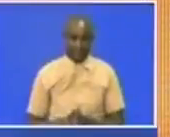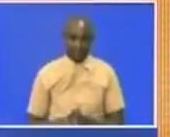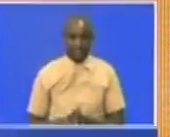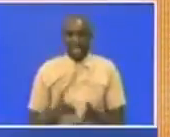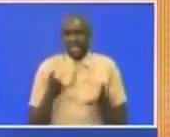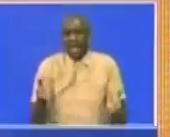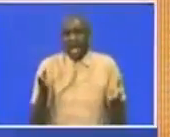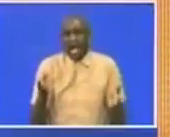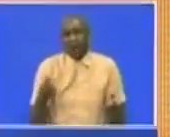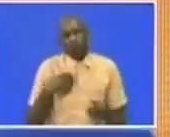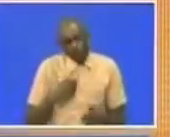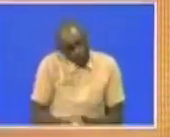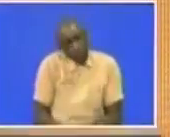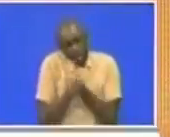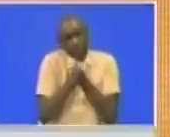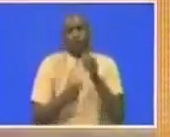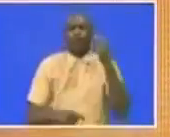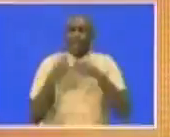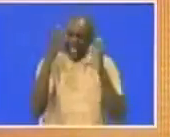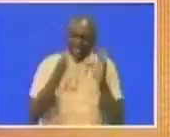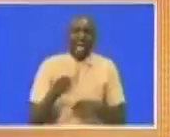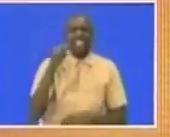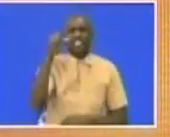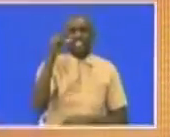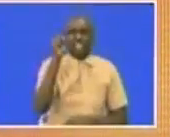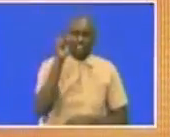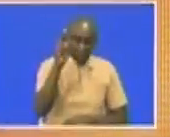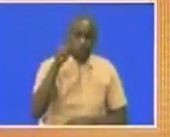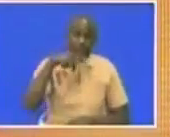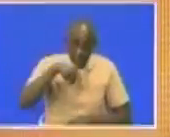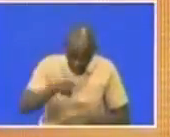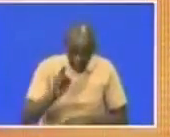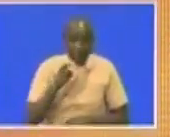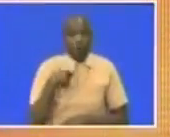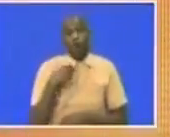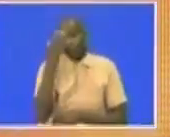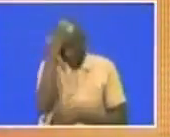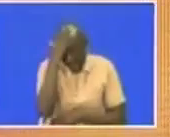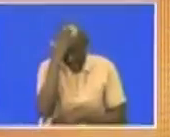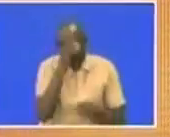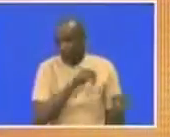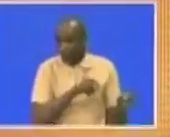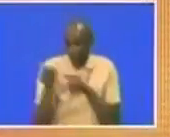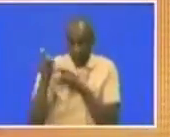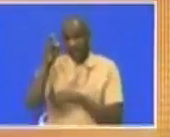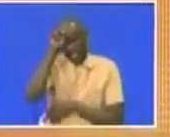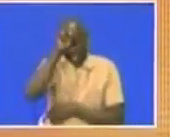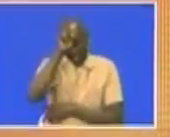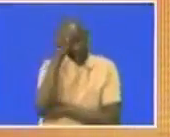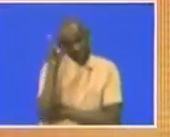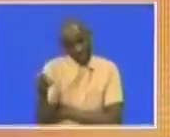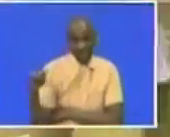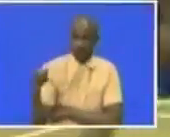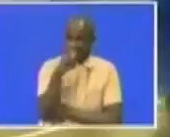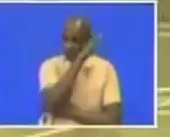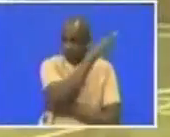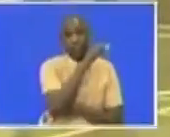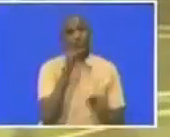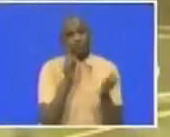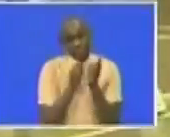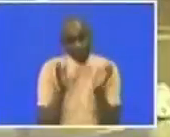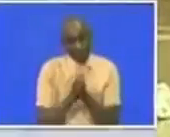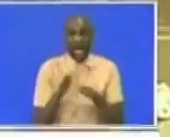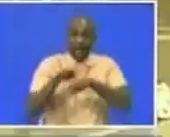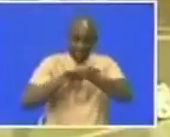Mabingwa wa ligi kuu ya voliboli hapa nchini GSU wataondoka nchini siku ya Jumatatu kuelekea nchini Cairo, Misri kwa mashindano ya klabu bingwa